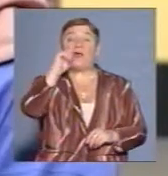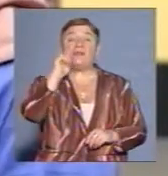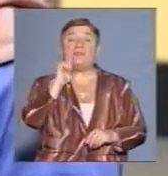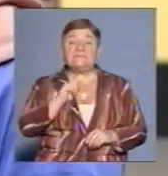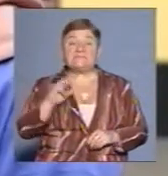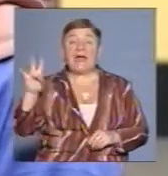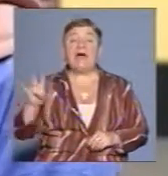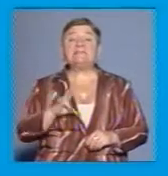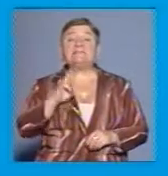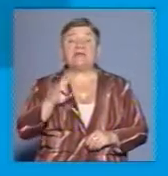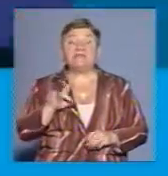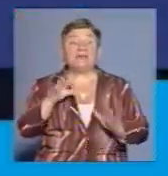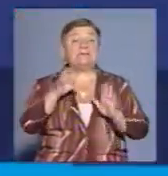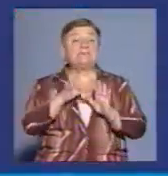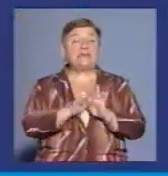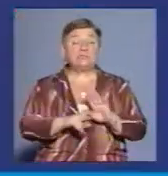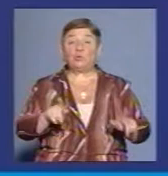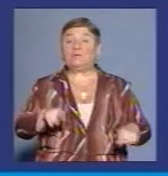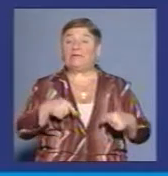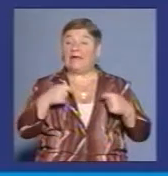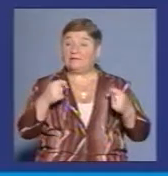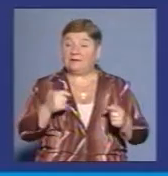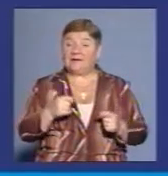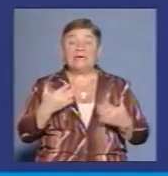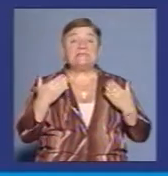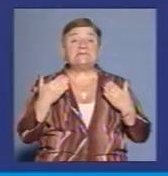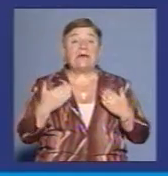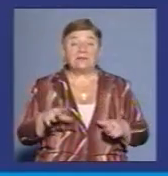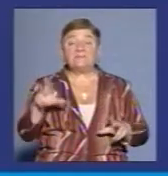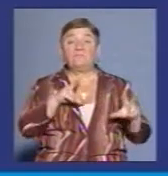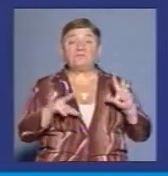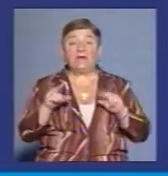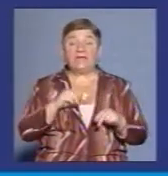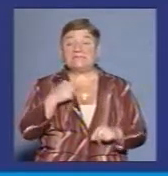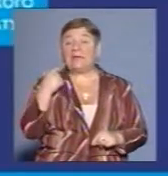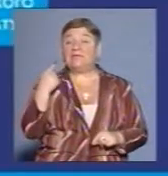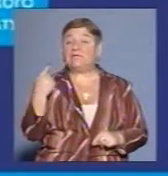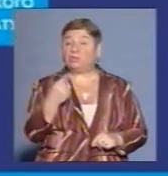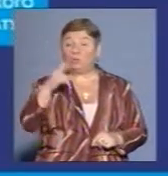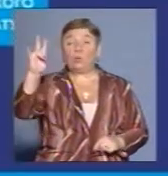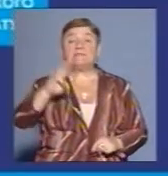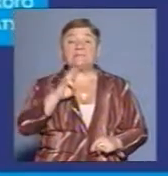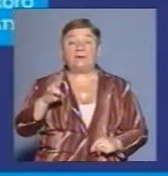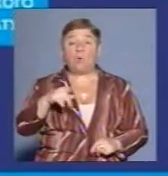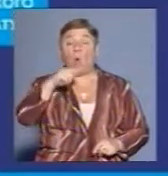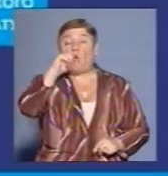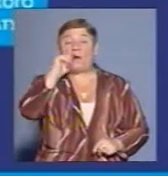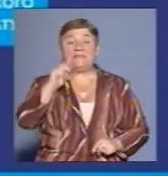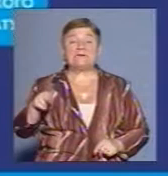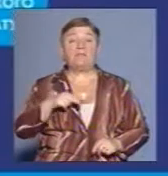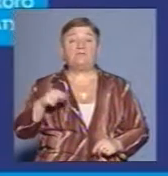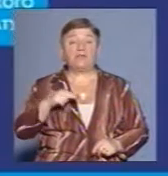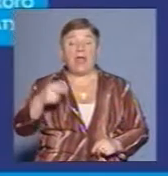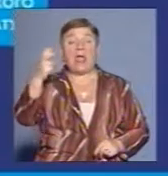церква утвориться не відразу після надання томоса. Зараз бажання увійти до єдиної церкви висловила Українська православна церква